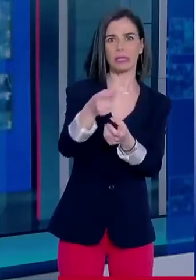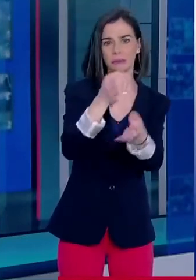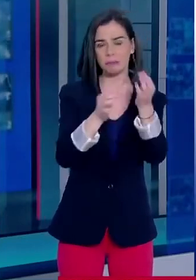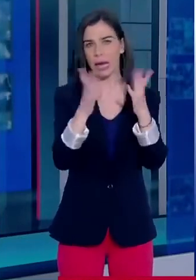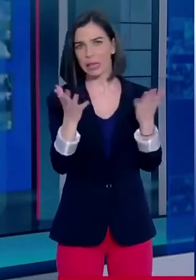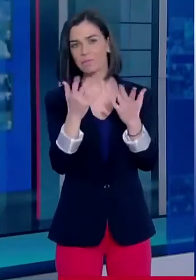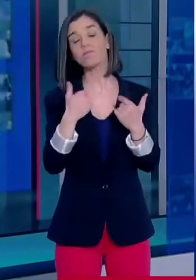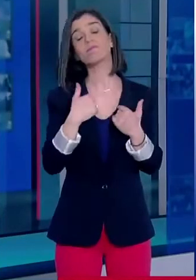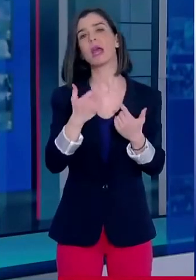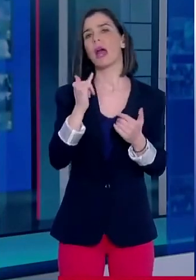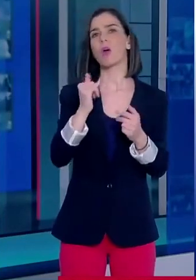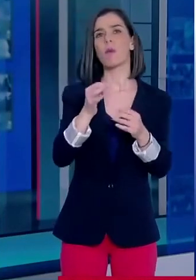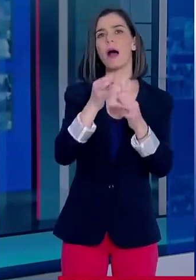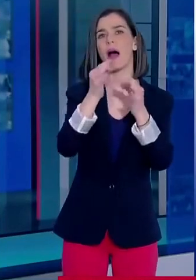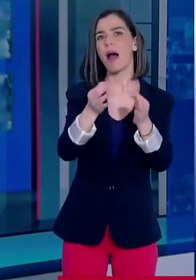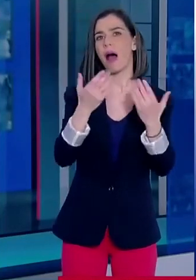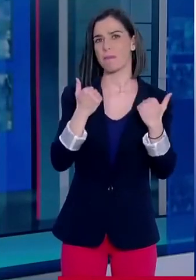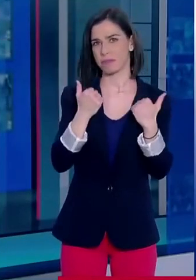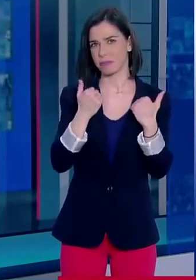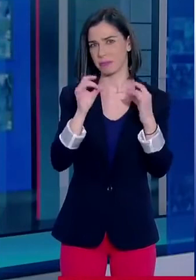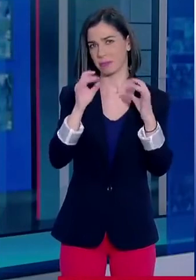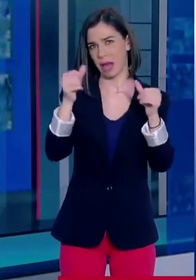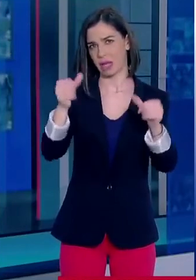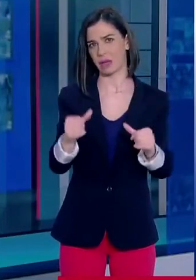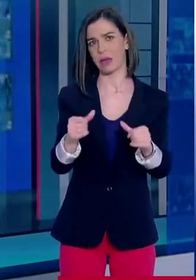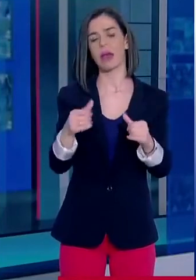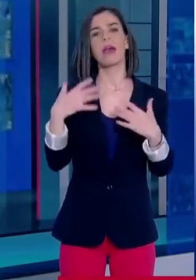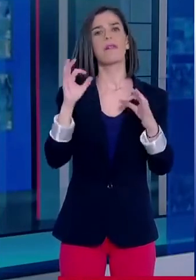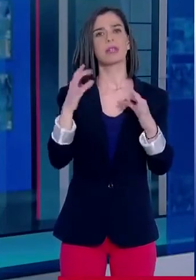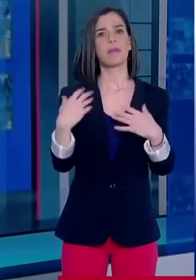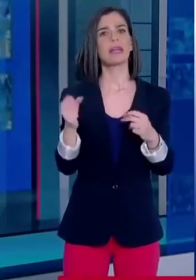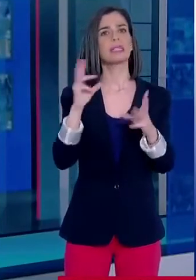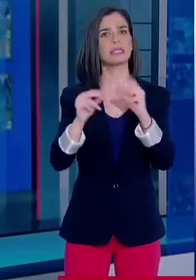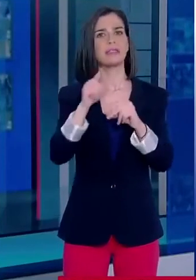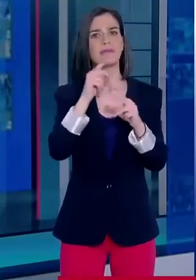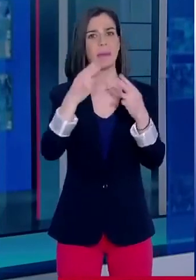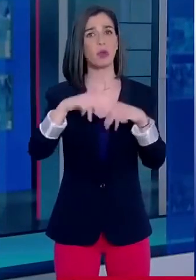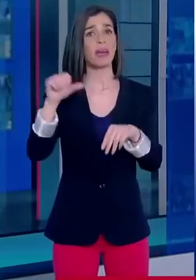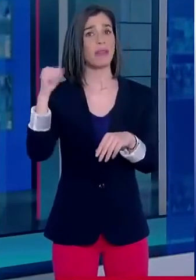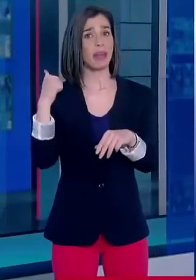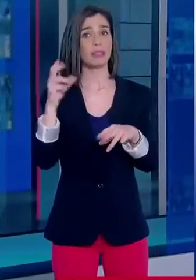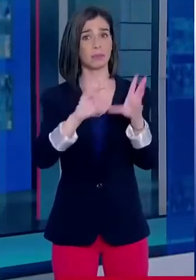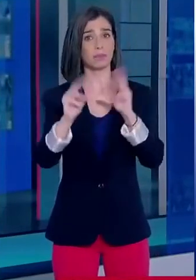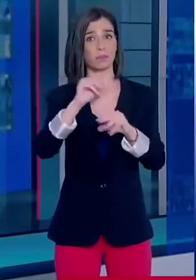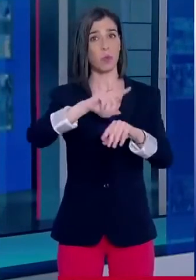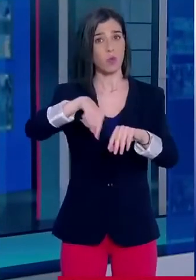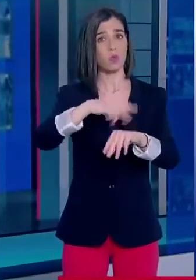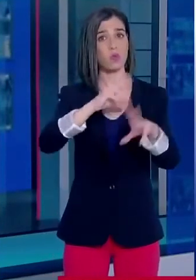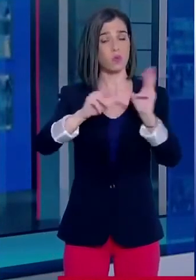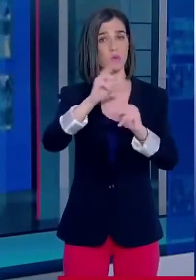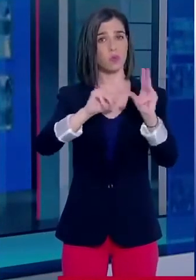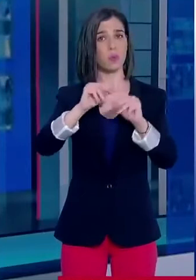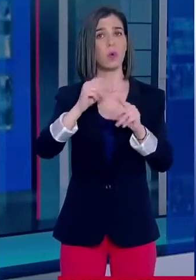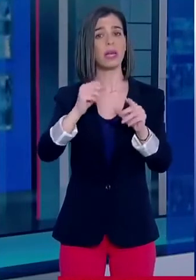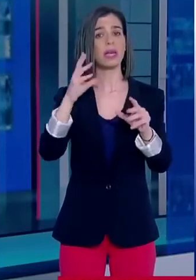έχουμε να σας ανακοινώσουμε ακόμα αποτελέσματα από τη θεραπεία αυτή. Παρ' όλα αυτά έγινε αντικείμενο εκτεταμένη συζήτηση στην Επιτροπή μας χτες και έγιναν τοποθετήσεις από